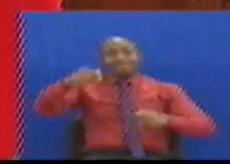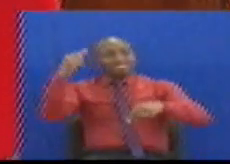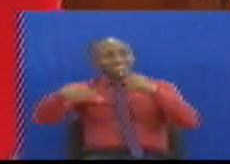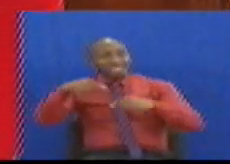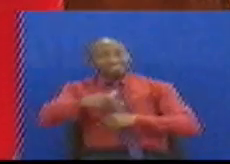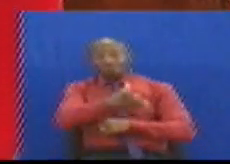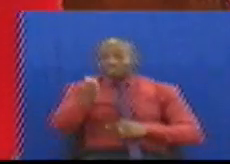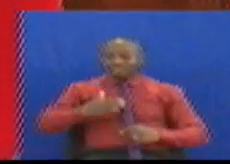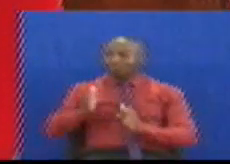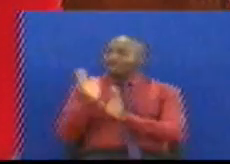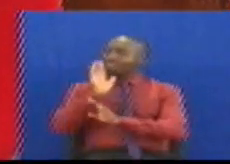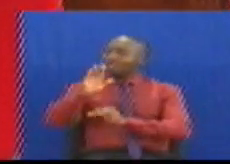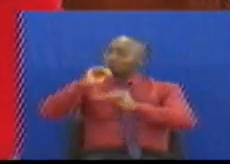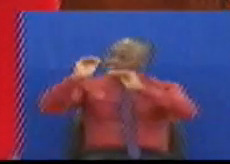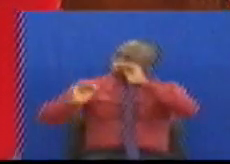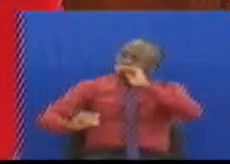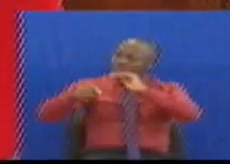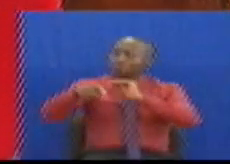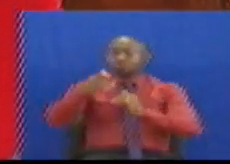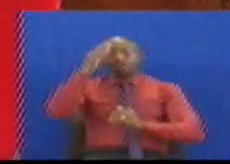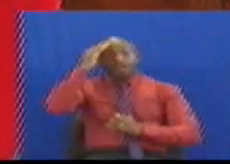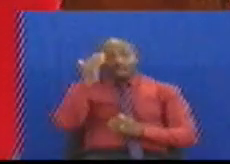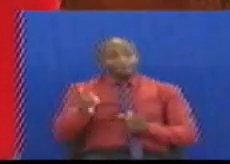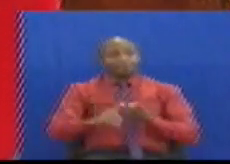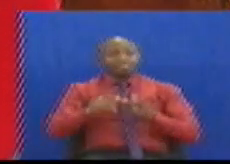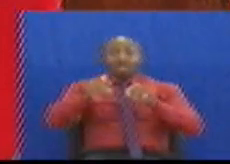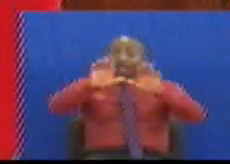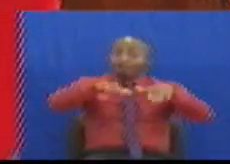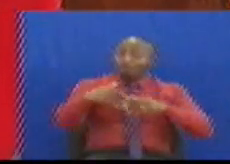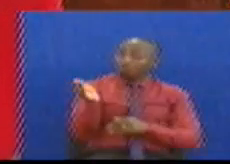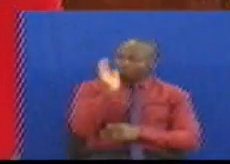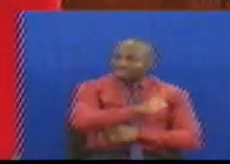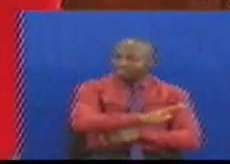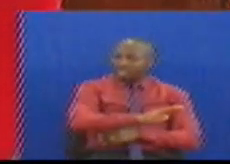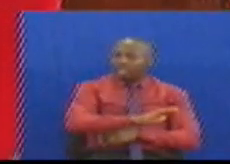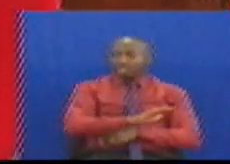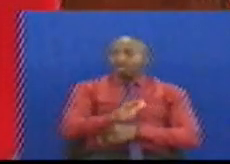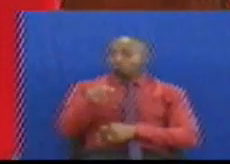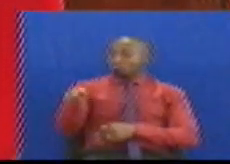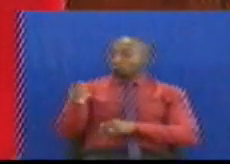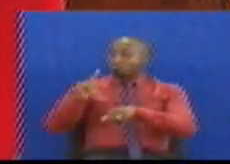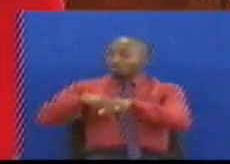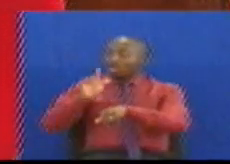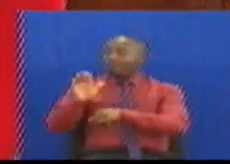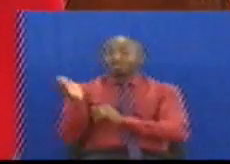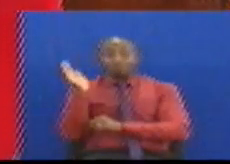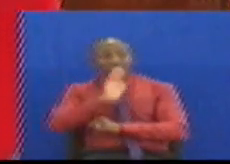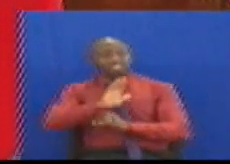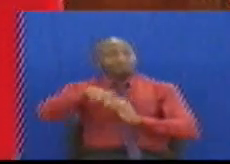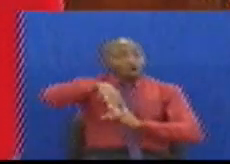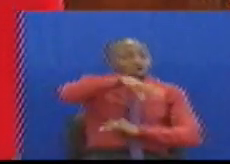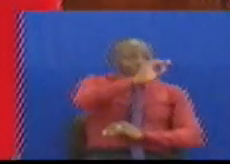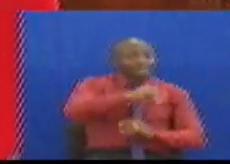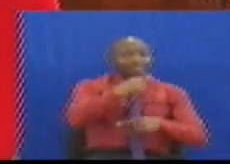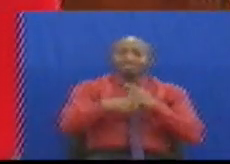Hali zao kule chini zinajulikana. Kwa hiyo tukimaliza bunge, diwani akimaliza udiwani wake akaondoka akawa